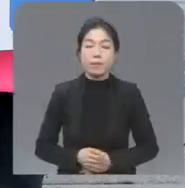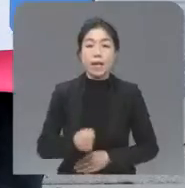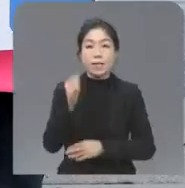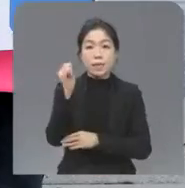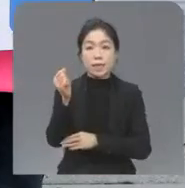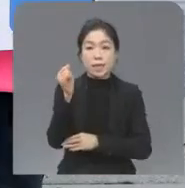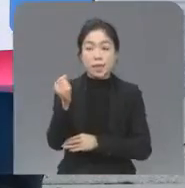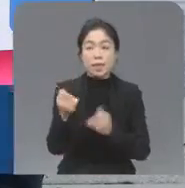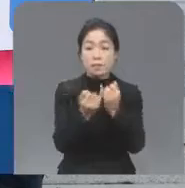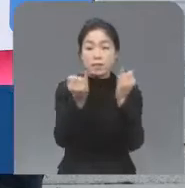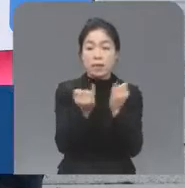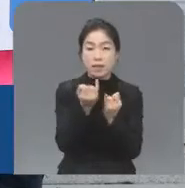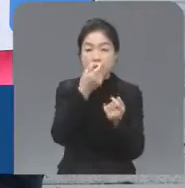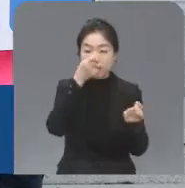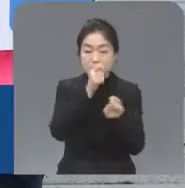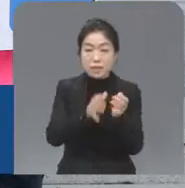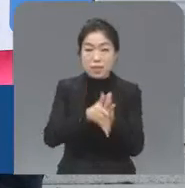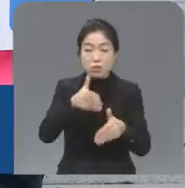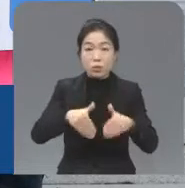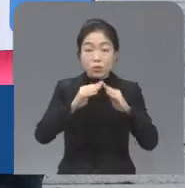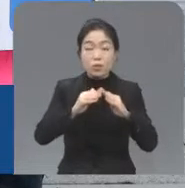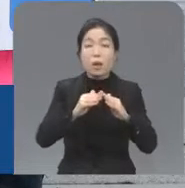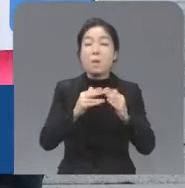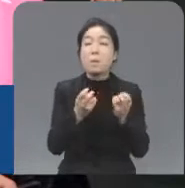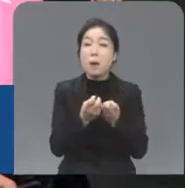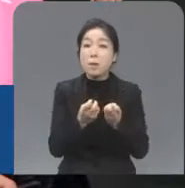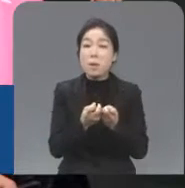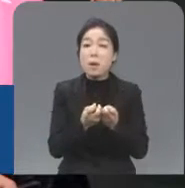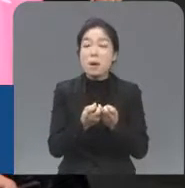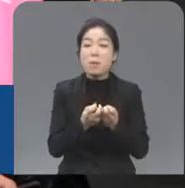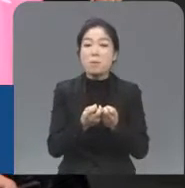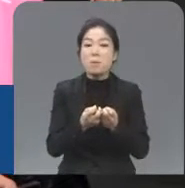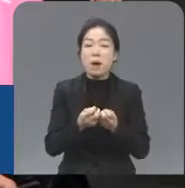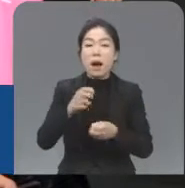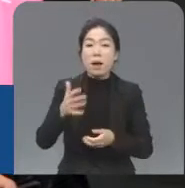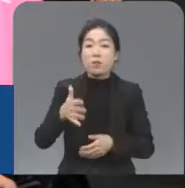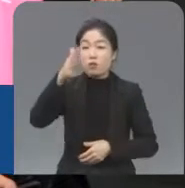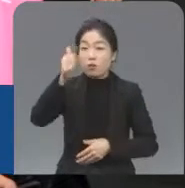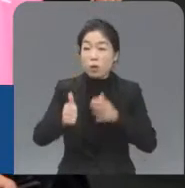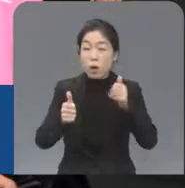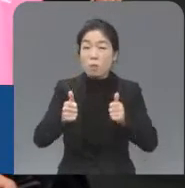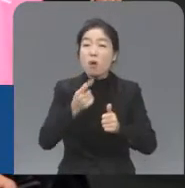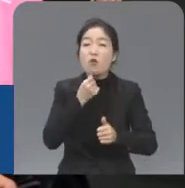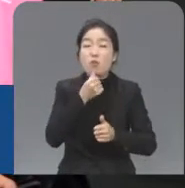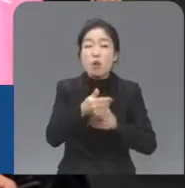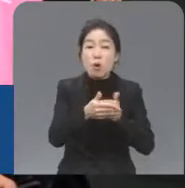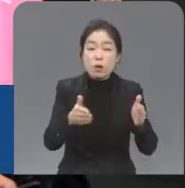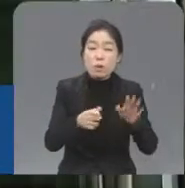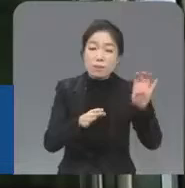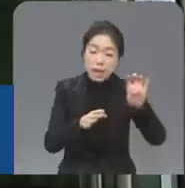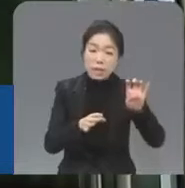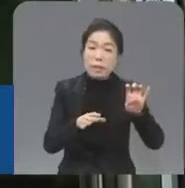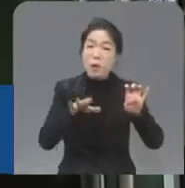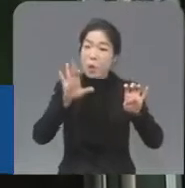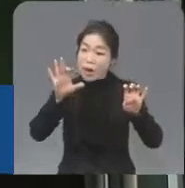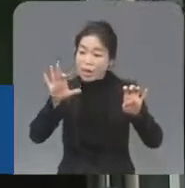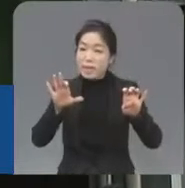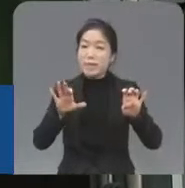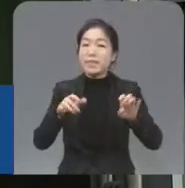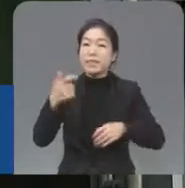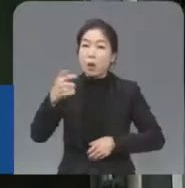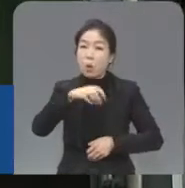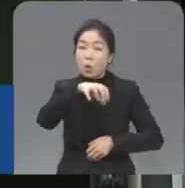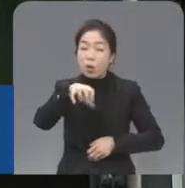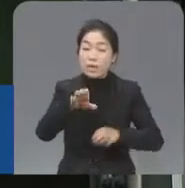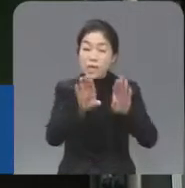영암군이 여성 친화도시 조성 사업의 일환으로 소유자의 동의를 얻은 원룸 40곳과 공중화장실 60곳 등을 대상으로